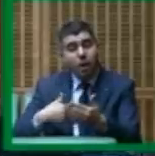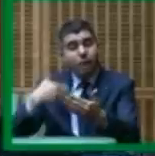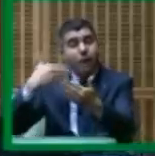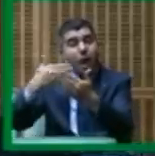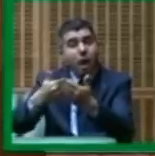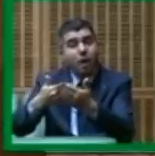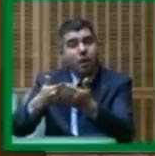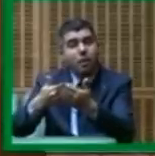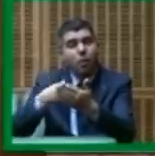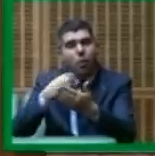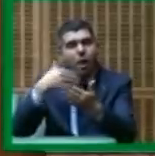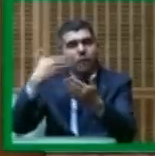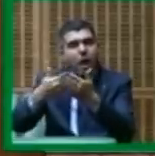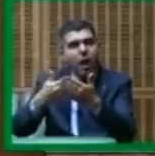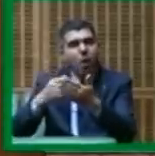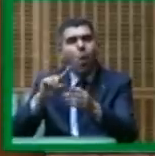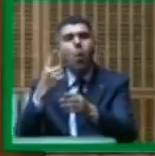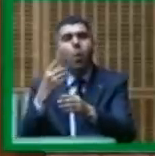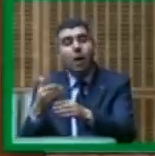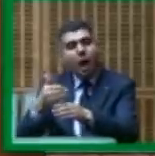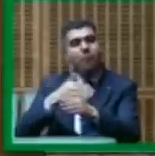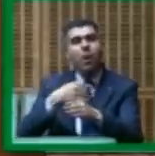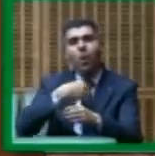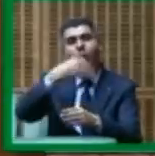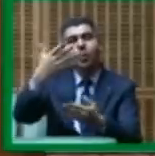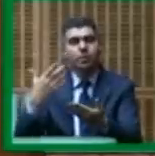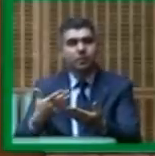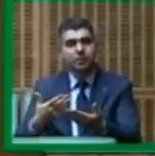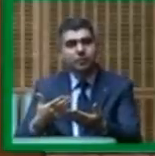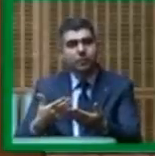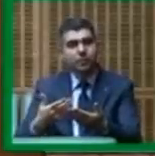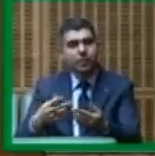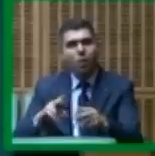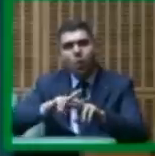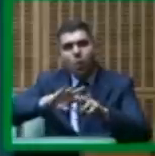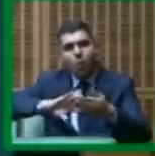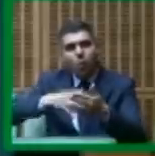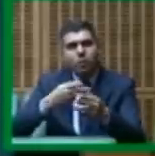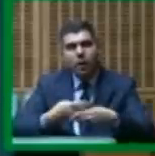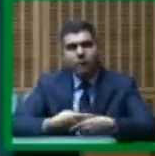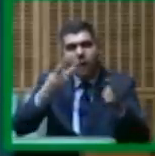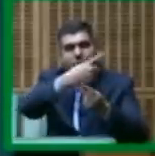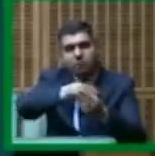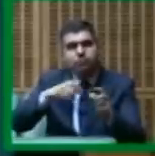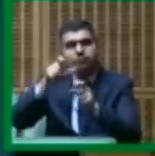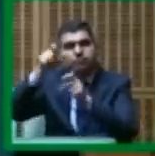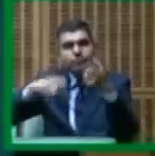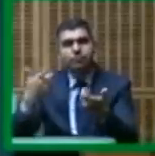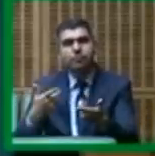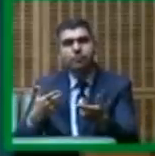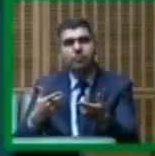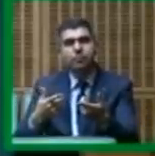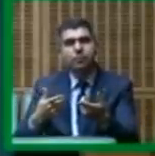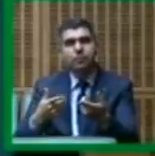اخره اولا. داكشي اللي عوالي نديرو تنجيو تنشرحو للناس تنوضحو لهم. ما تعاودوش تجيو تقولوا لي علاش فتحتي